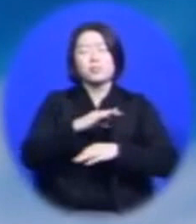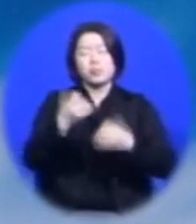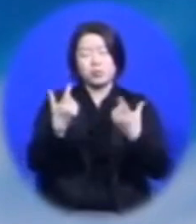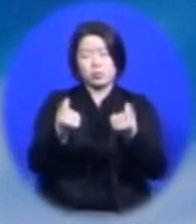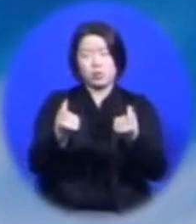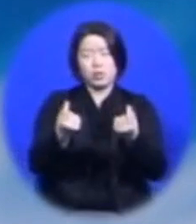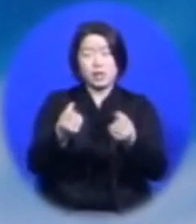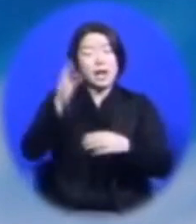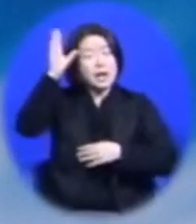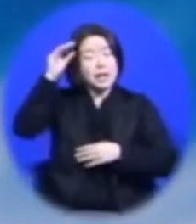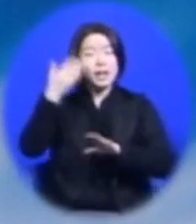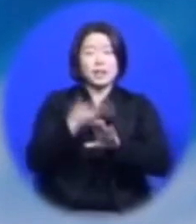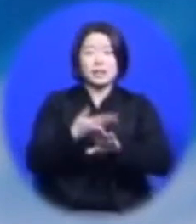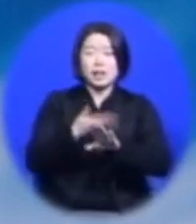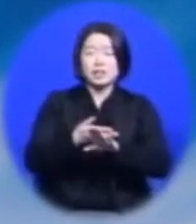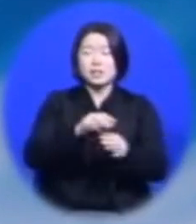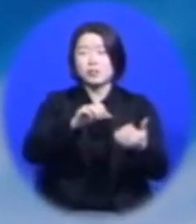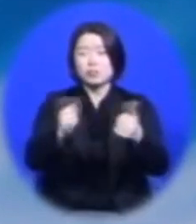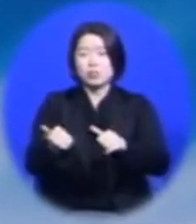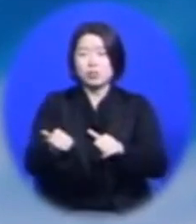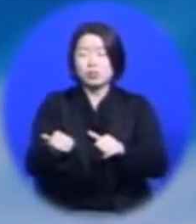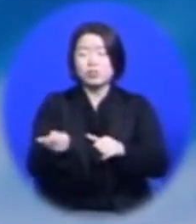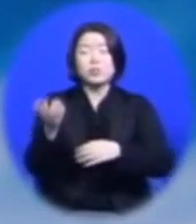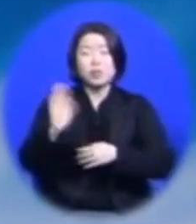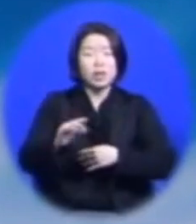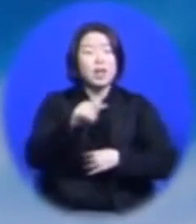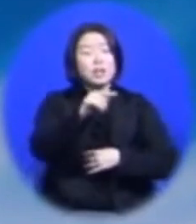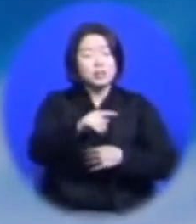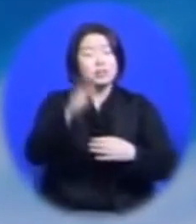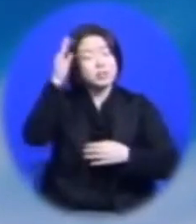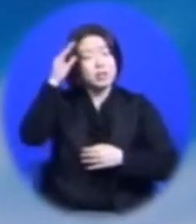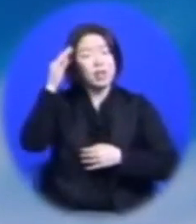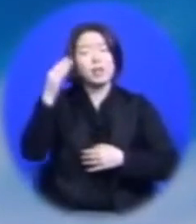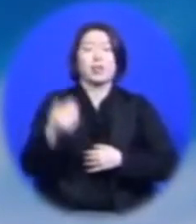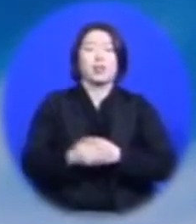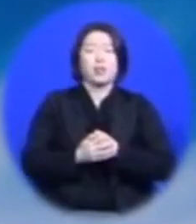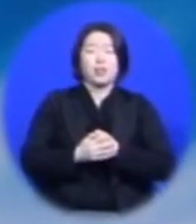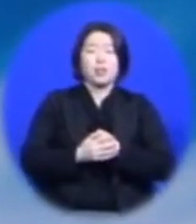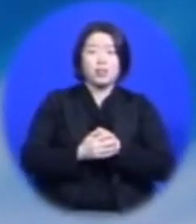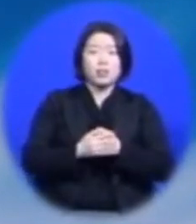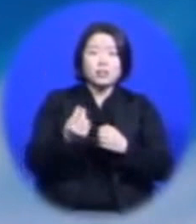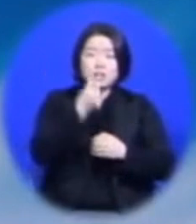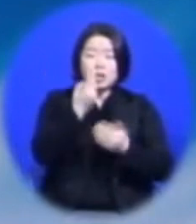사람을 죽였는데 그 개를 살리려고 자기 아들을 죽였어요.